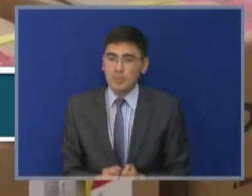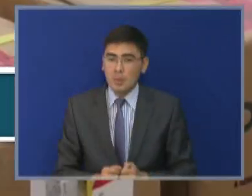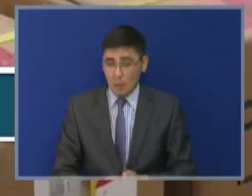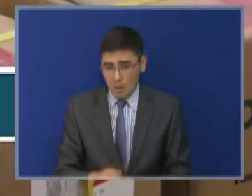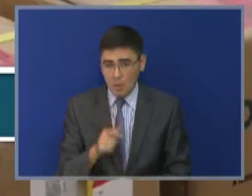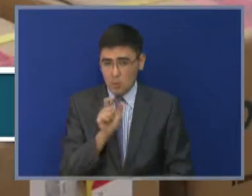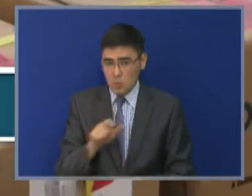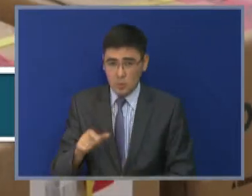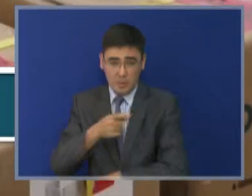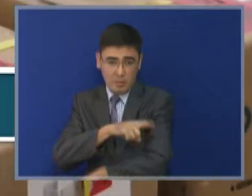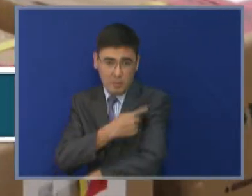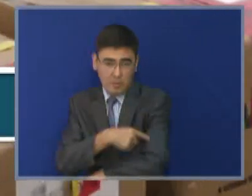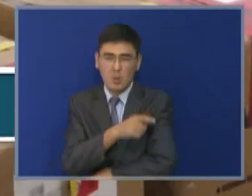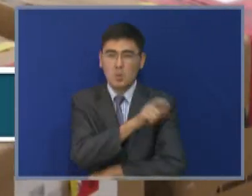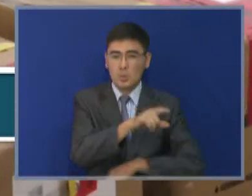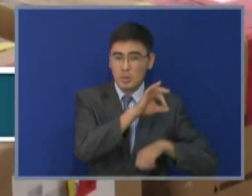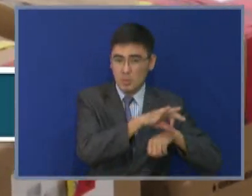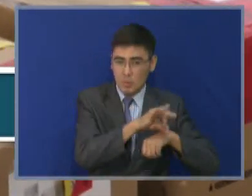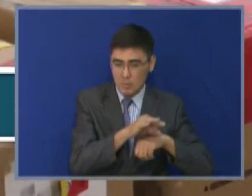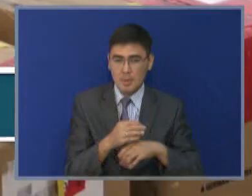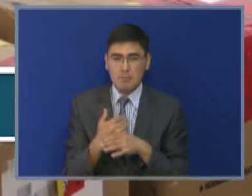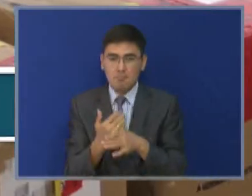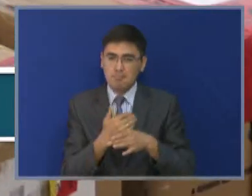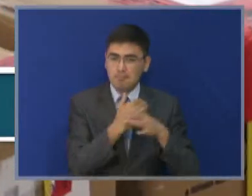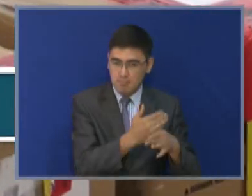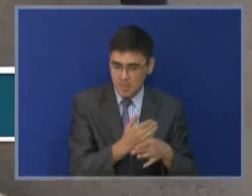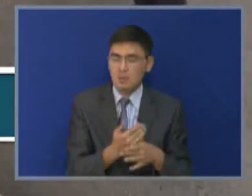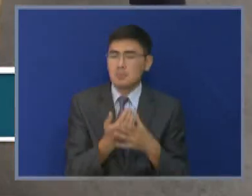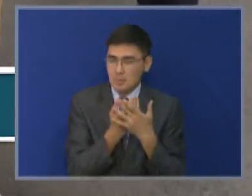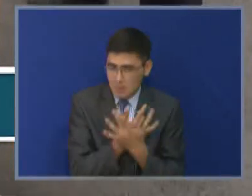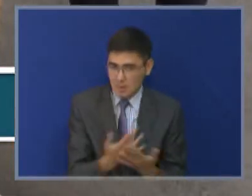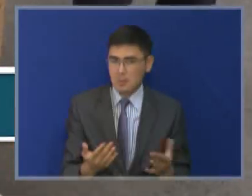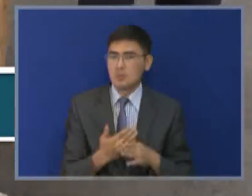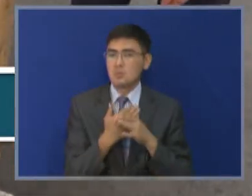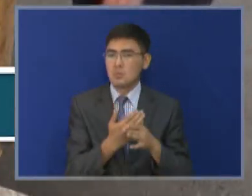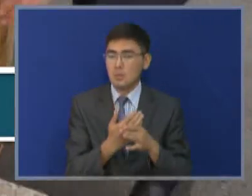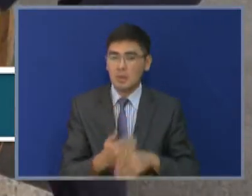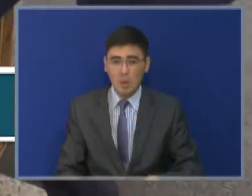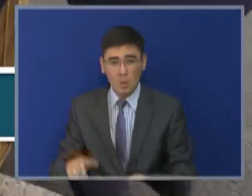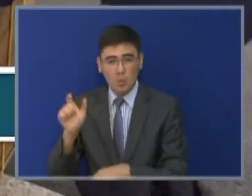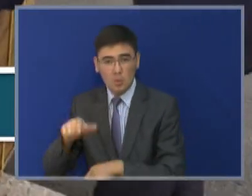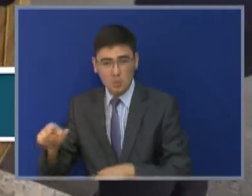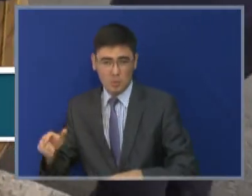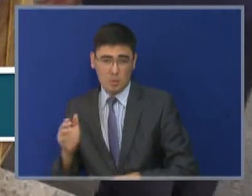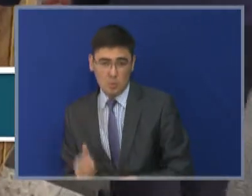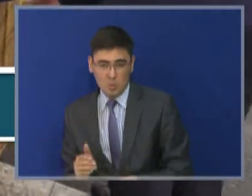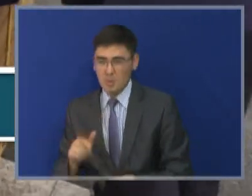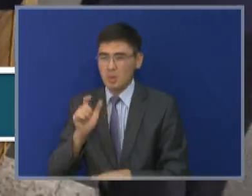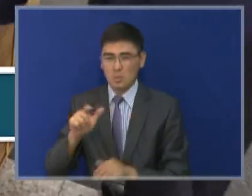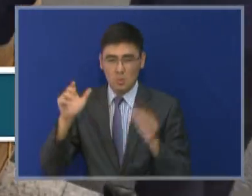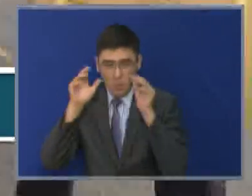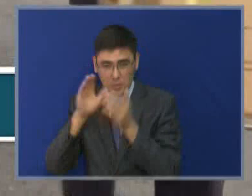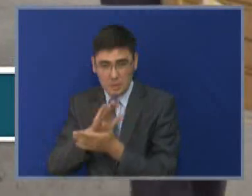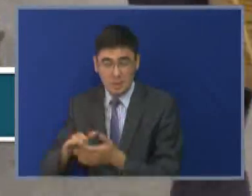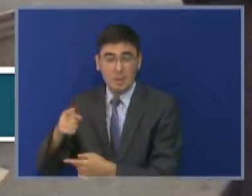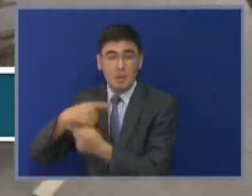жатқан дәрігерлермен науқастарға жан-жақты қолдау көрсетіліп жатыр. Игілікті істен мешіт жамағаты мен кәсіпкерлер де қалыс қалмауда.